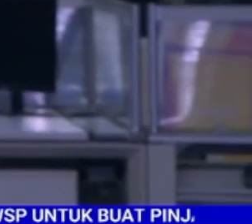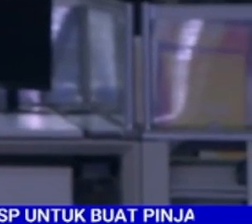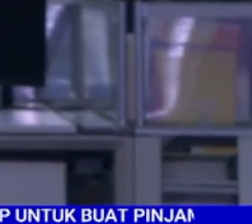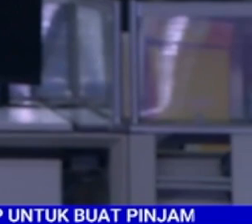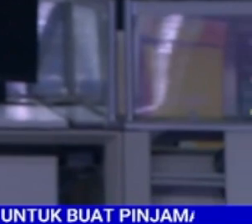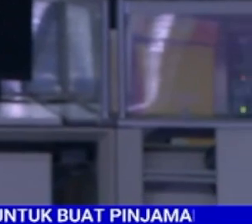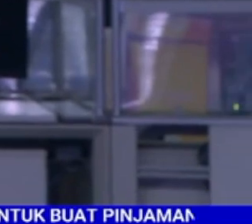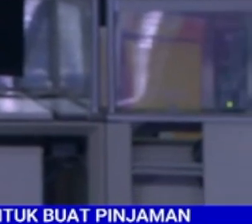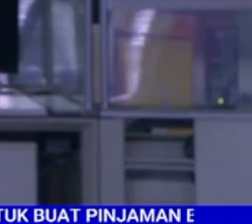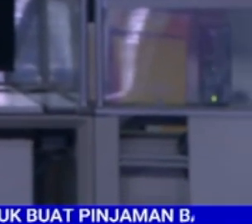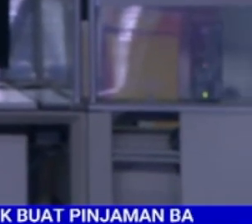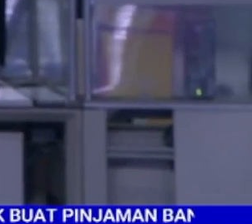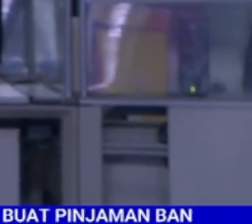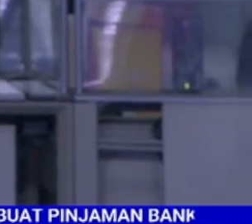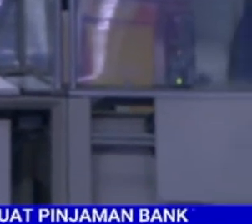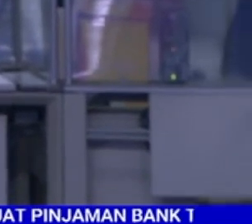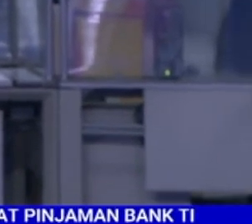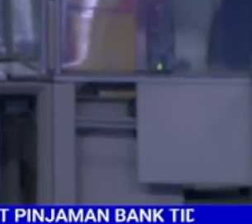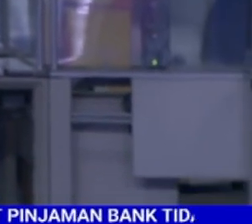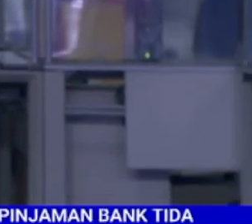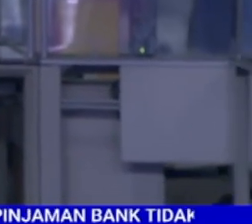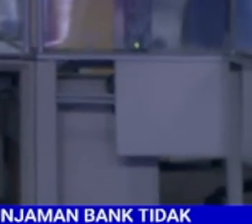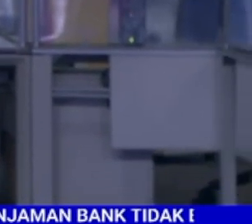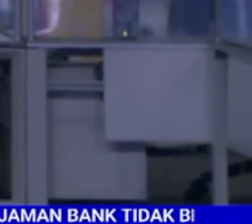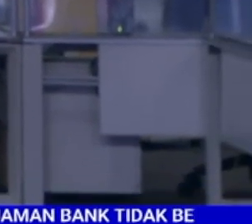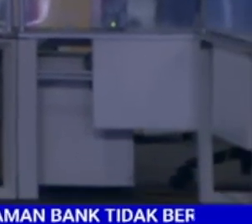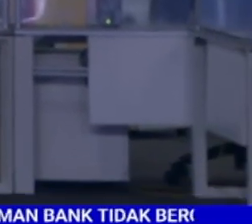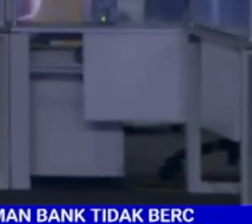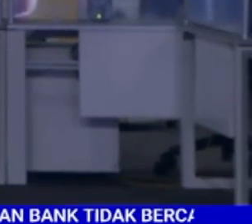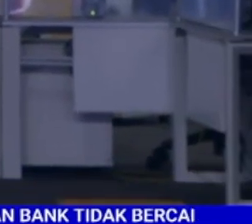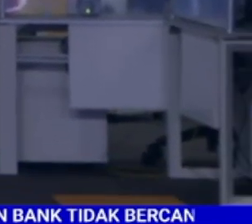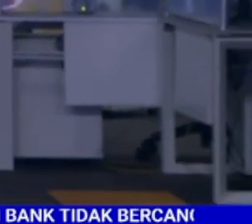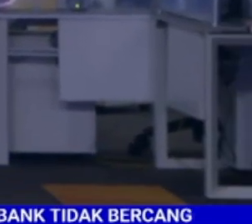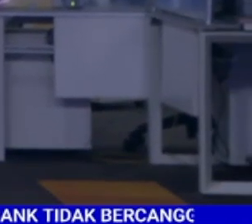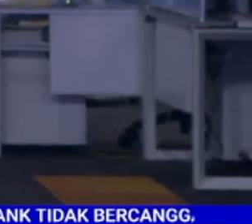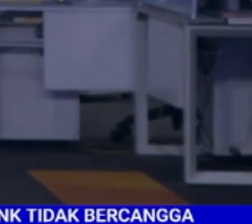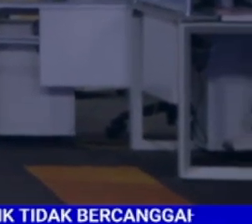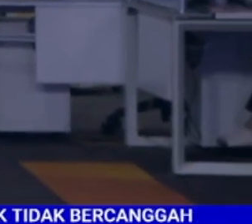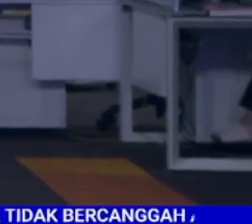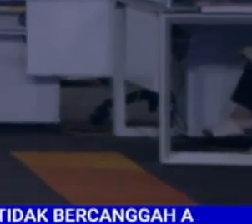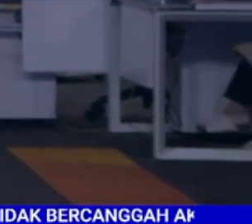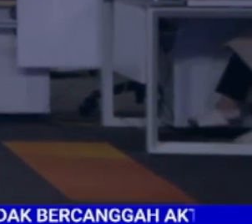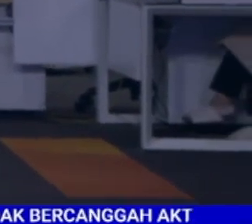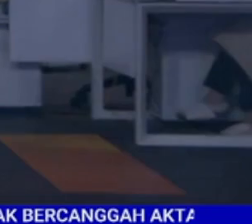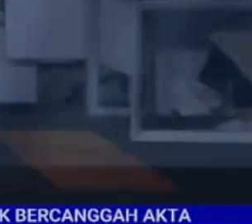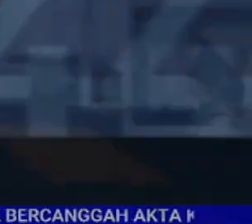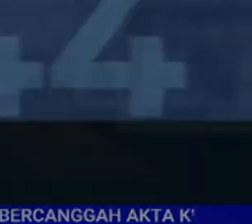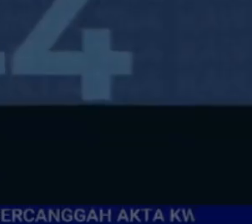perdana selepas ini untuk paparan berita komprehensif. Saya Ramli Husin, Salam Malaysia Madani.